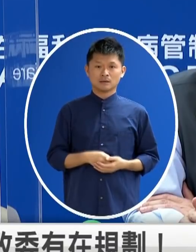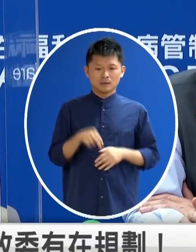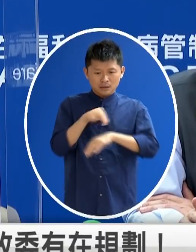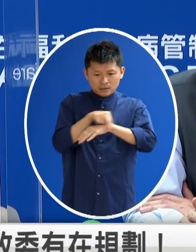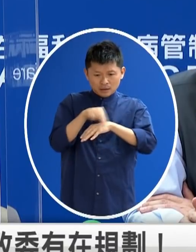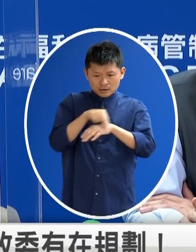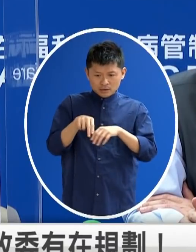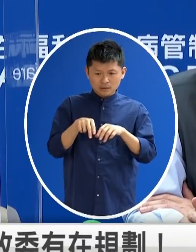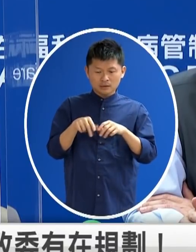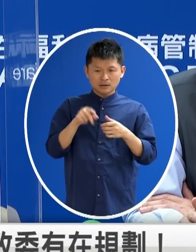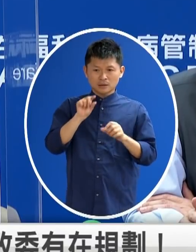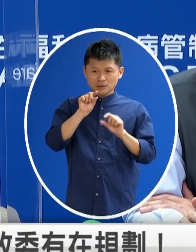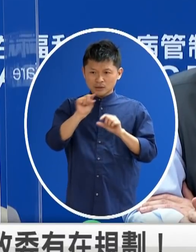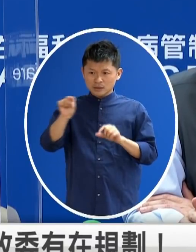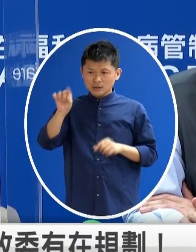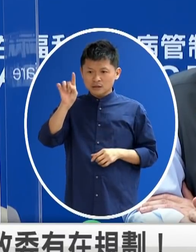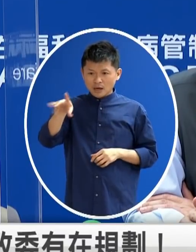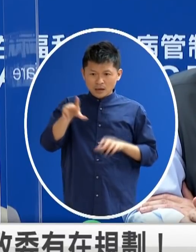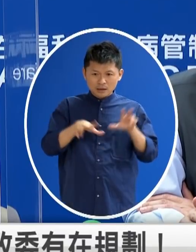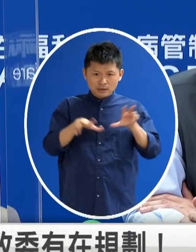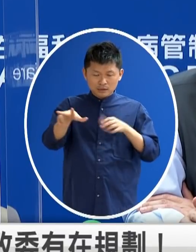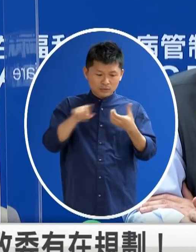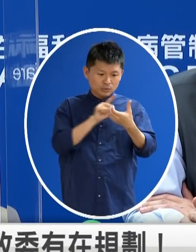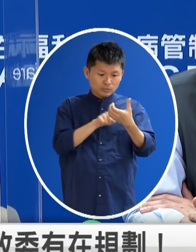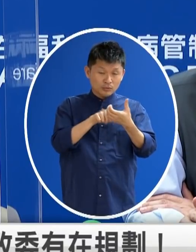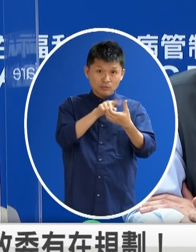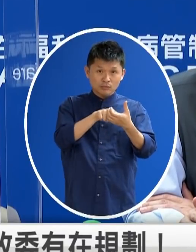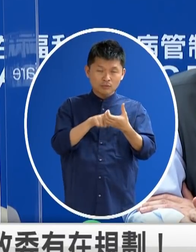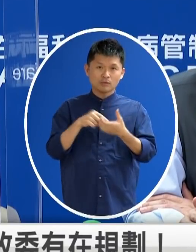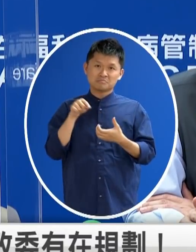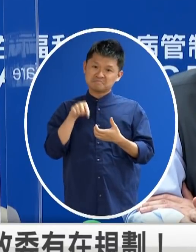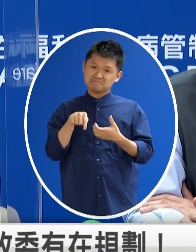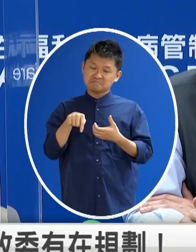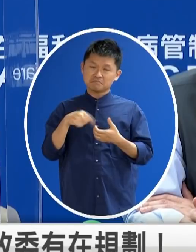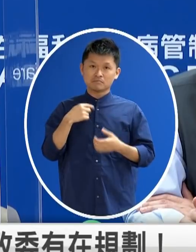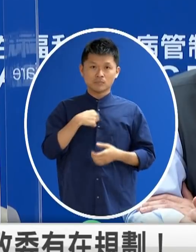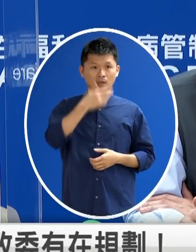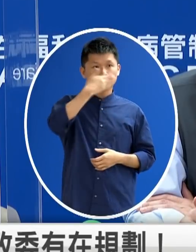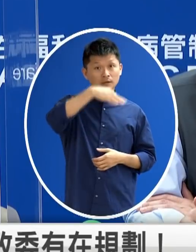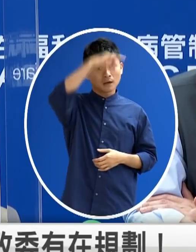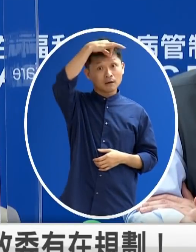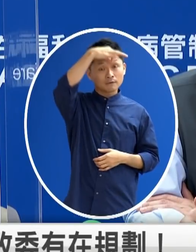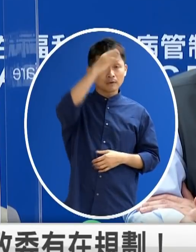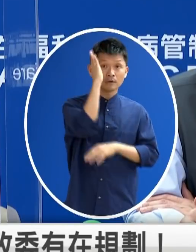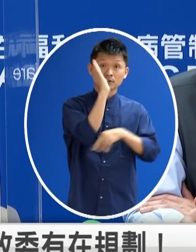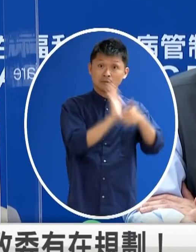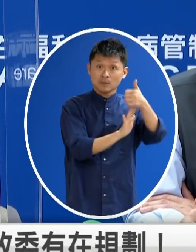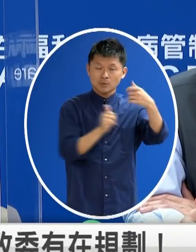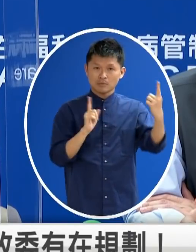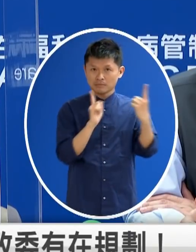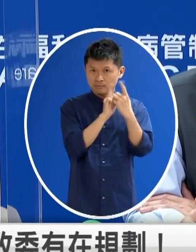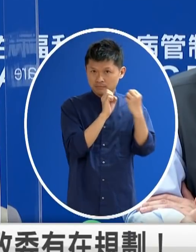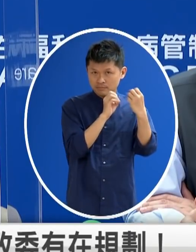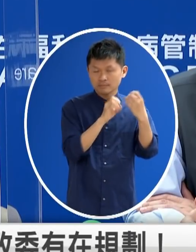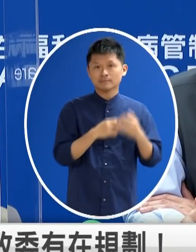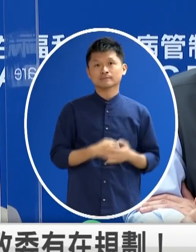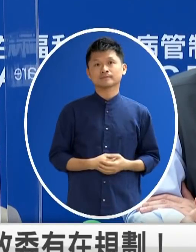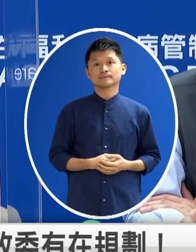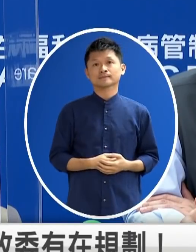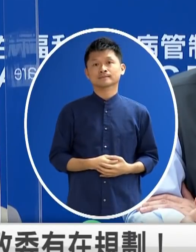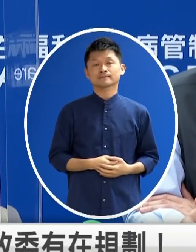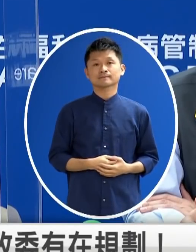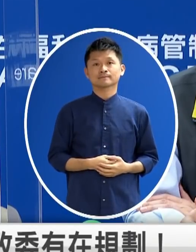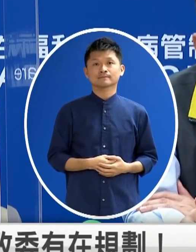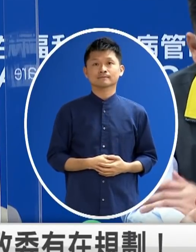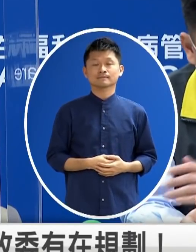来预约，可以，我这里再跟唐凤政委再请教一下。我们现在是规定，就是说，